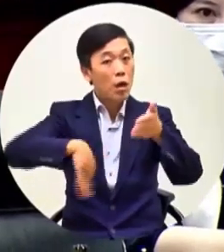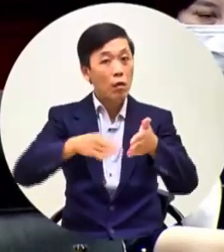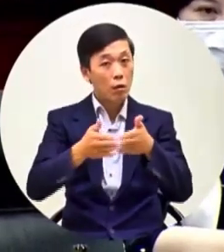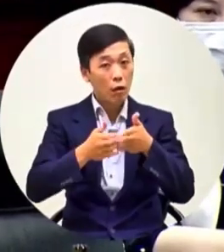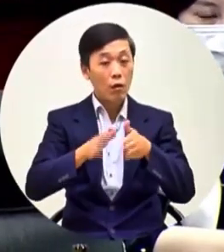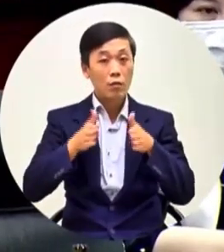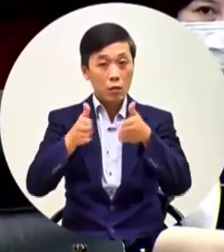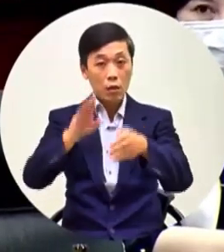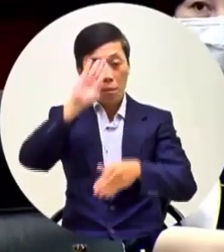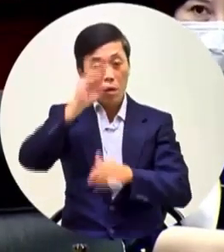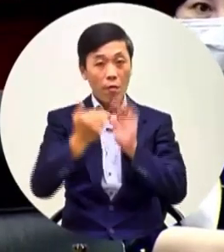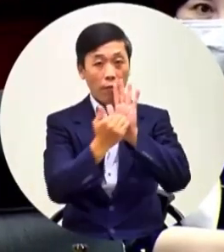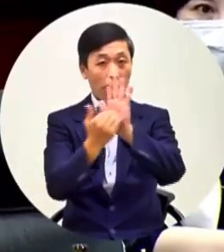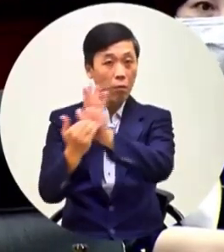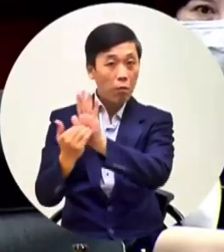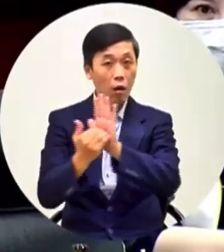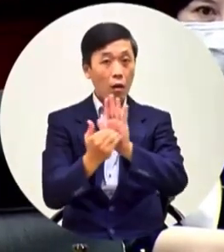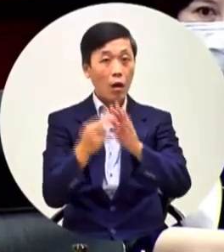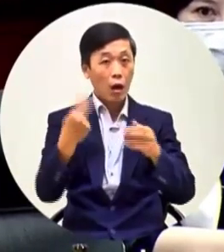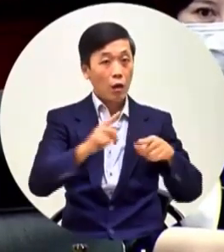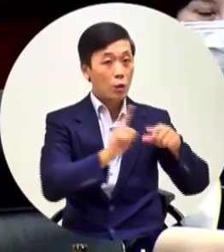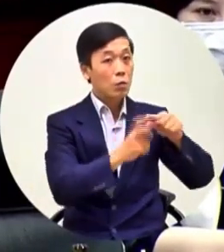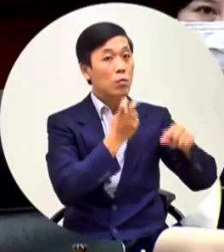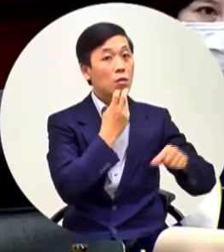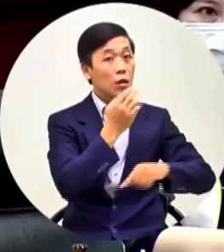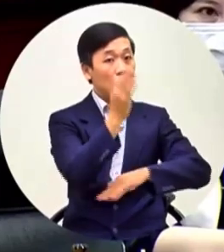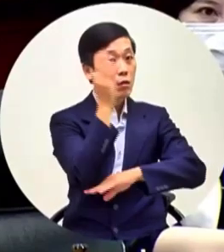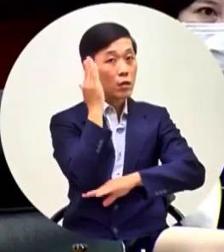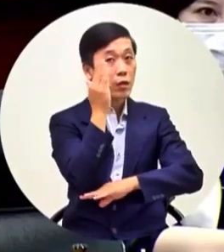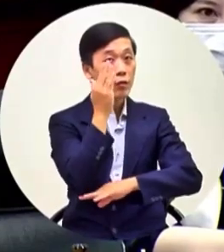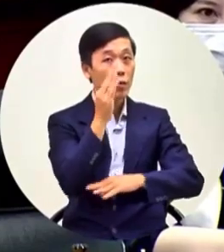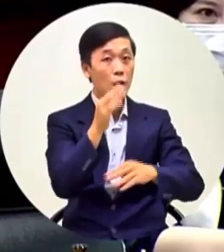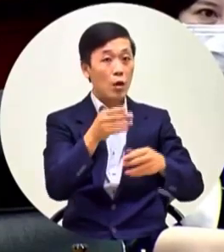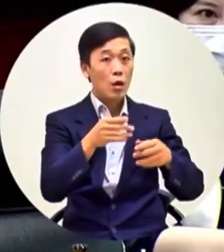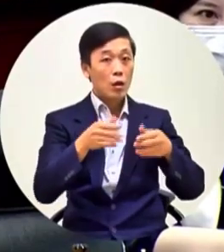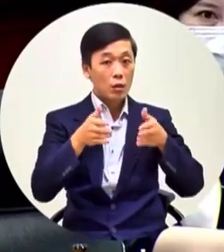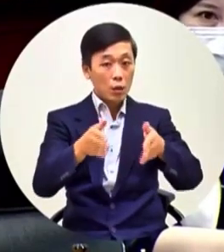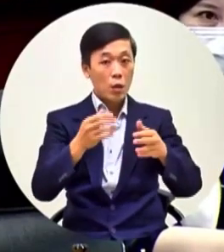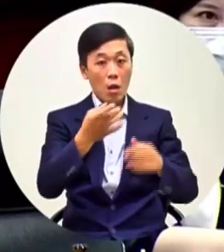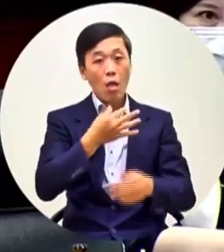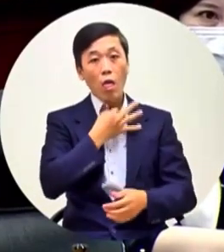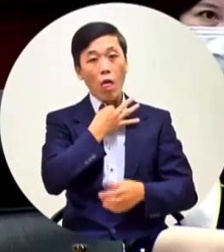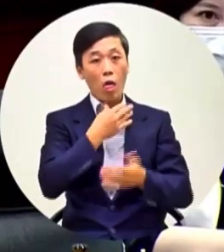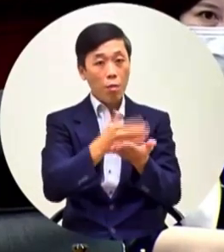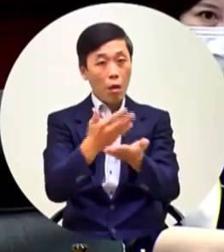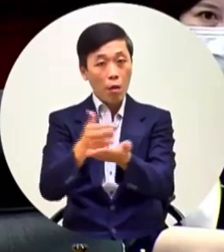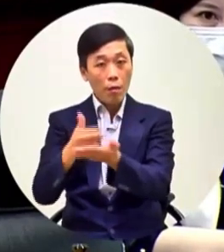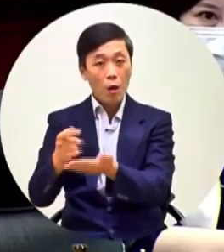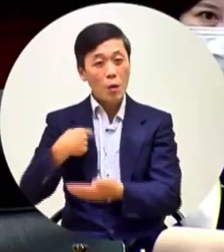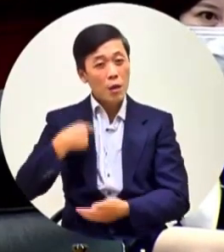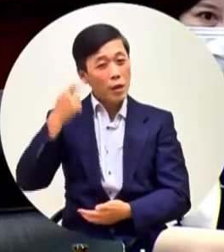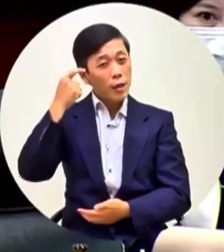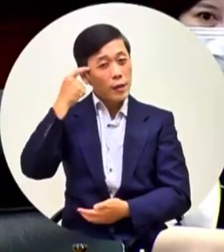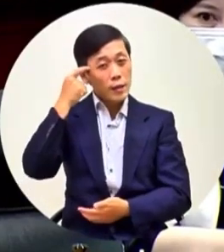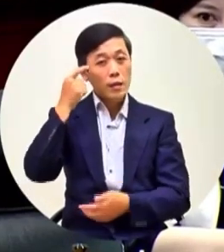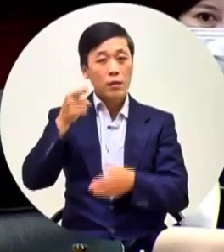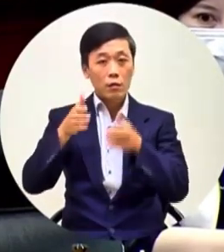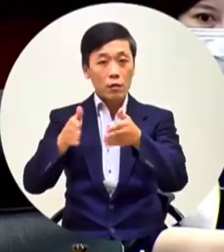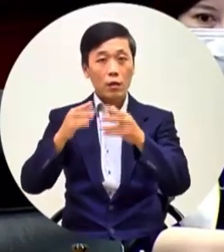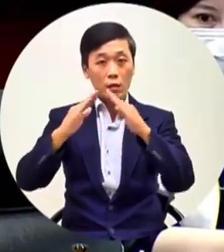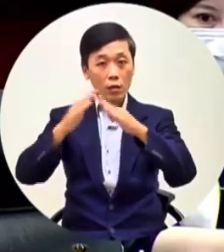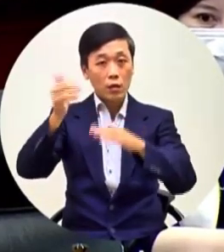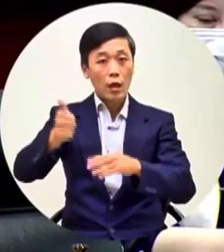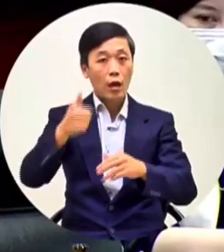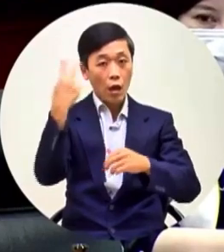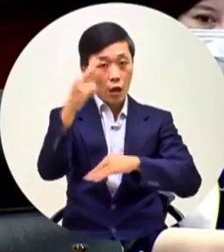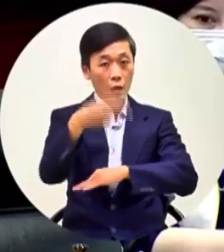疫，包括中央纾困的一些专案下来了。我们要听听市长跟局处所长，针对这一波的